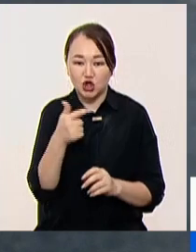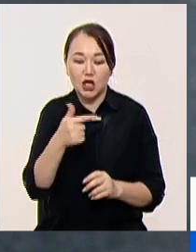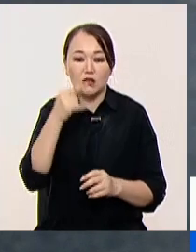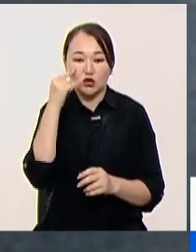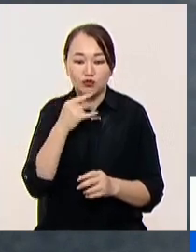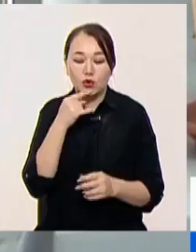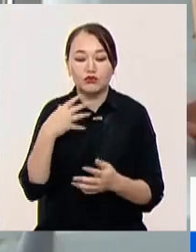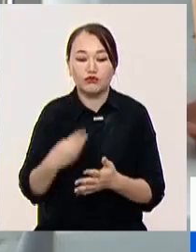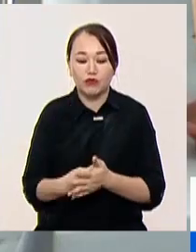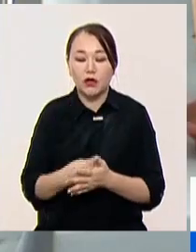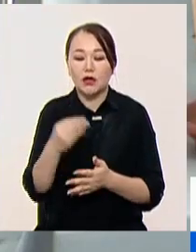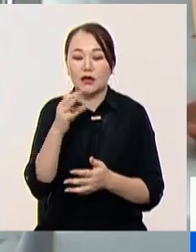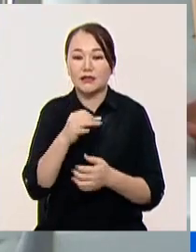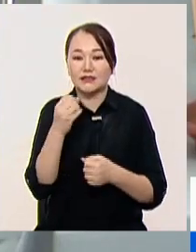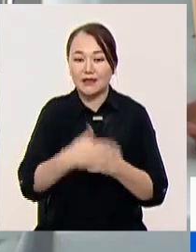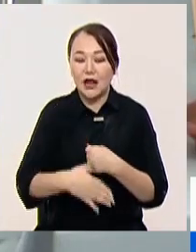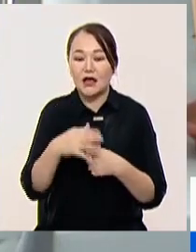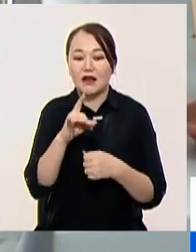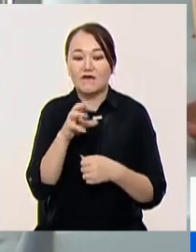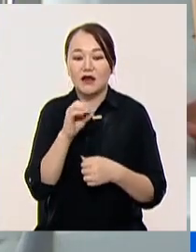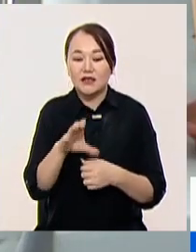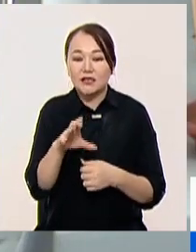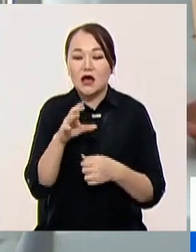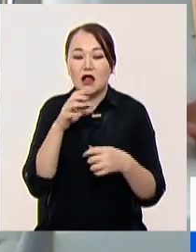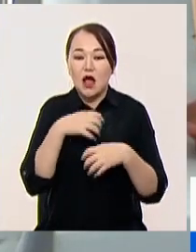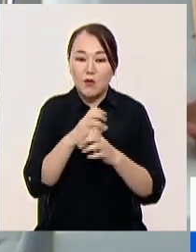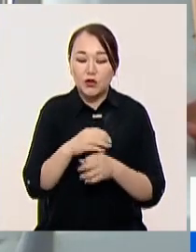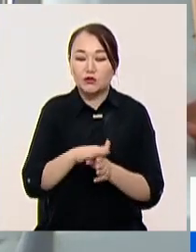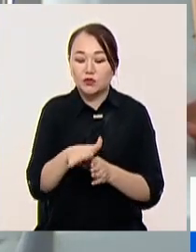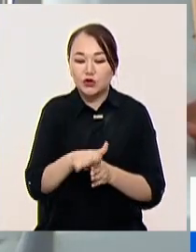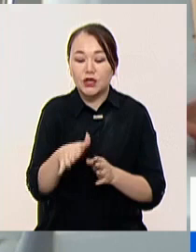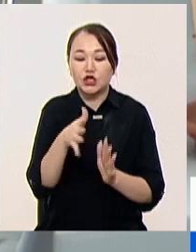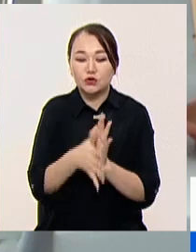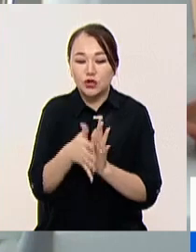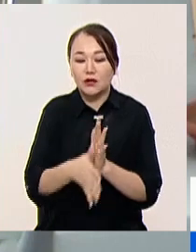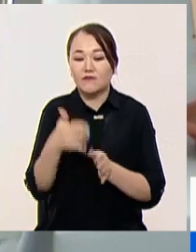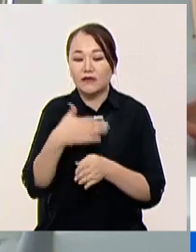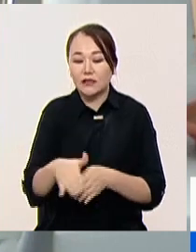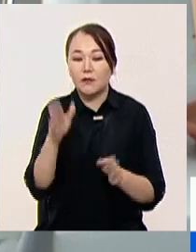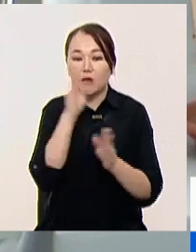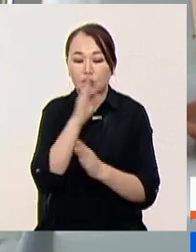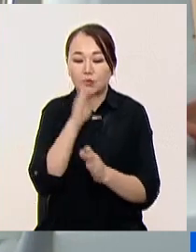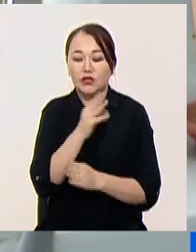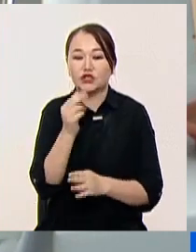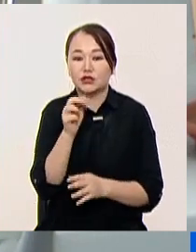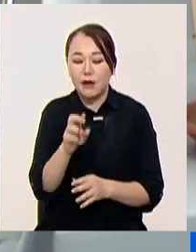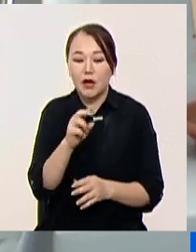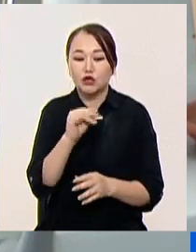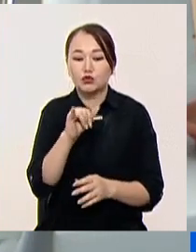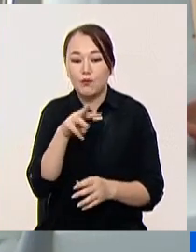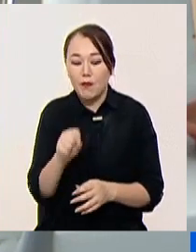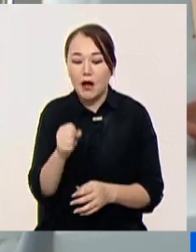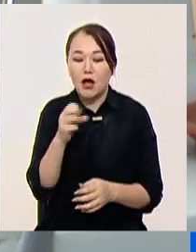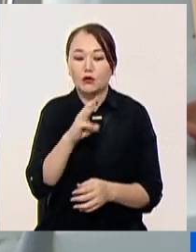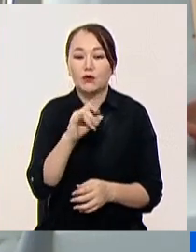Казахстан в Центральной референс лаборатории осуществляется изучением выделенных в природе штаммов чумы